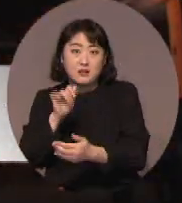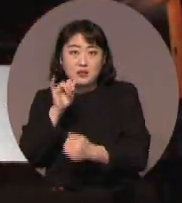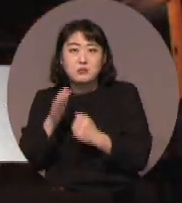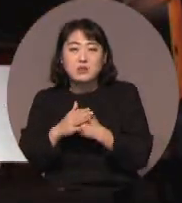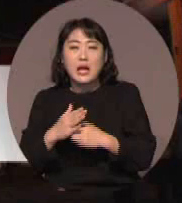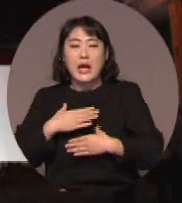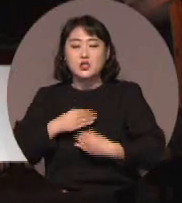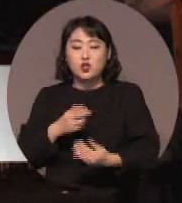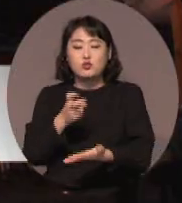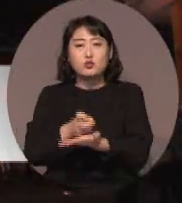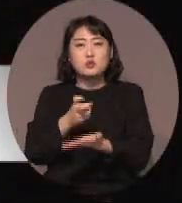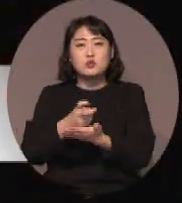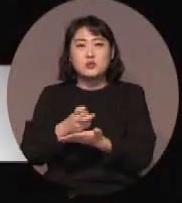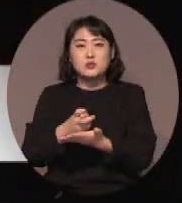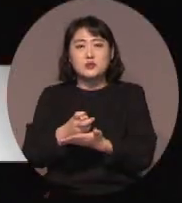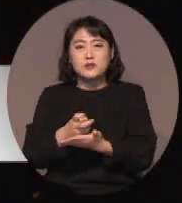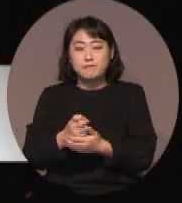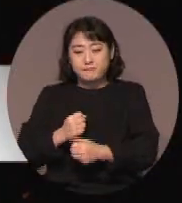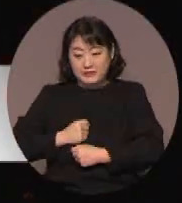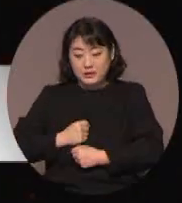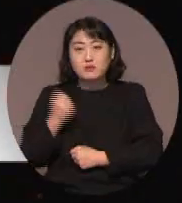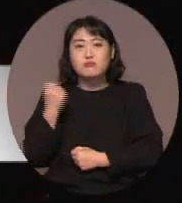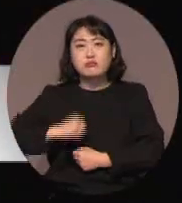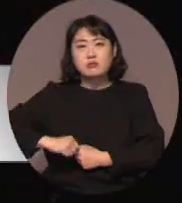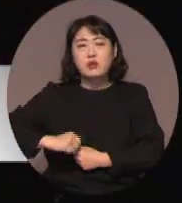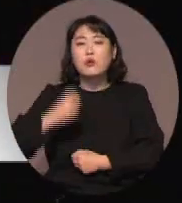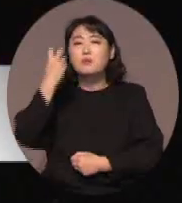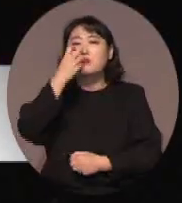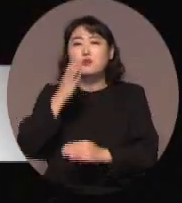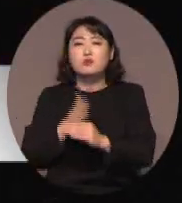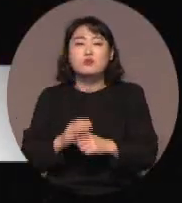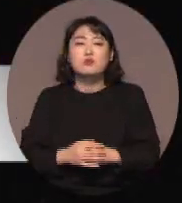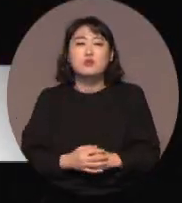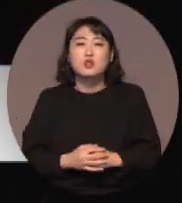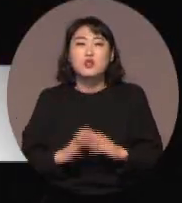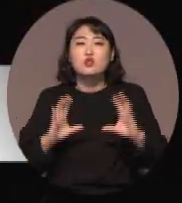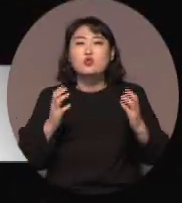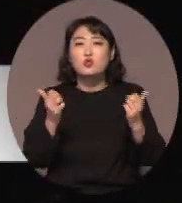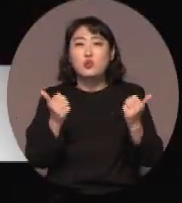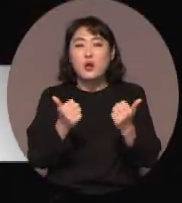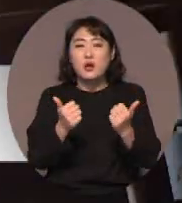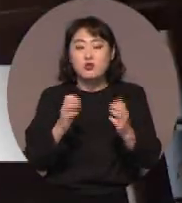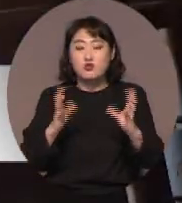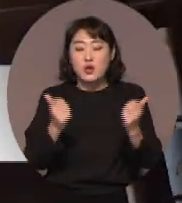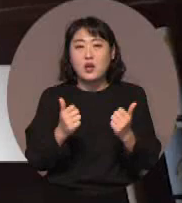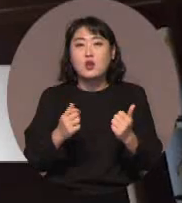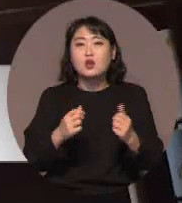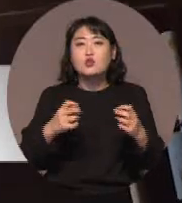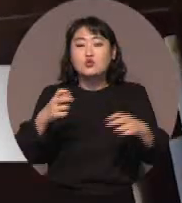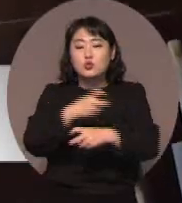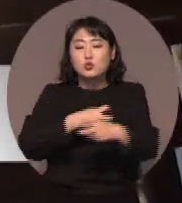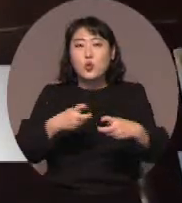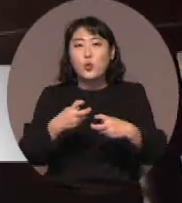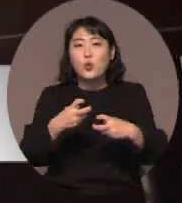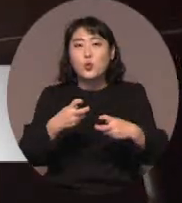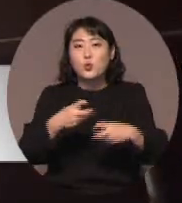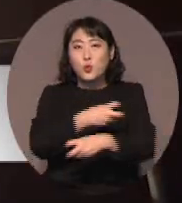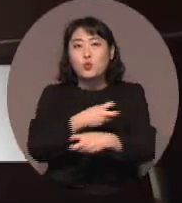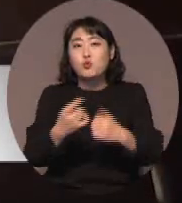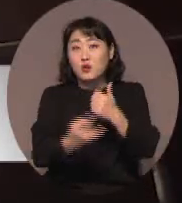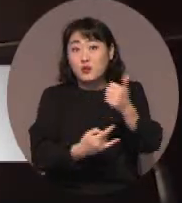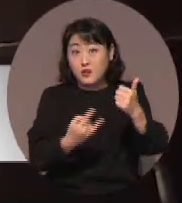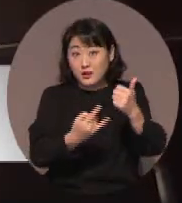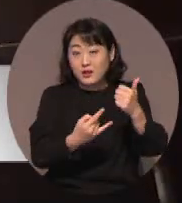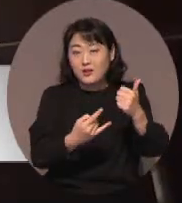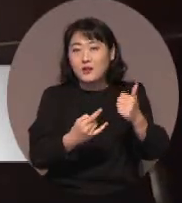매뉴얼 위반 여부 점검에 나섰습니다 국회의 국토교통위원회 소속 김두관 의원실은 화재 당시 KTX